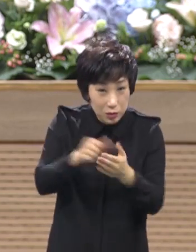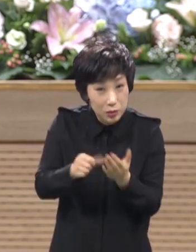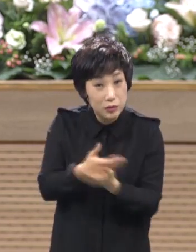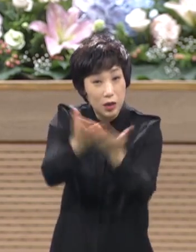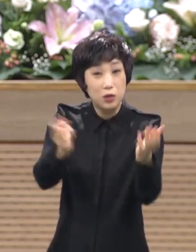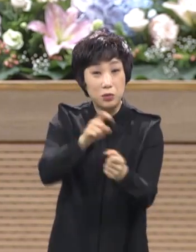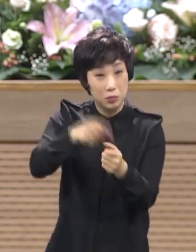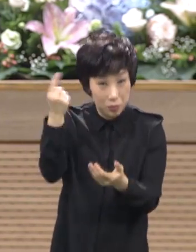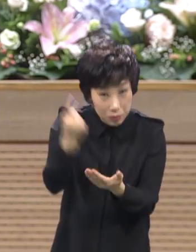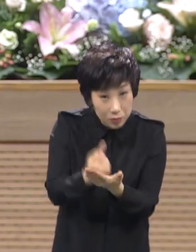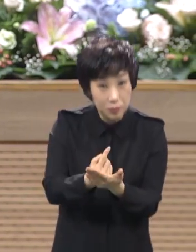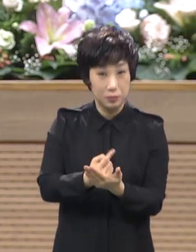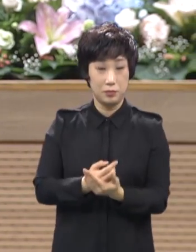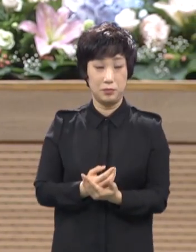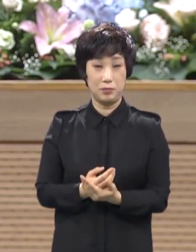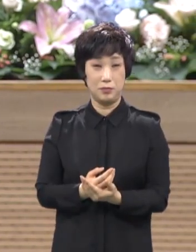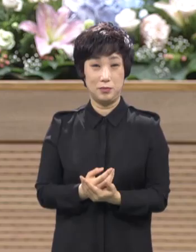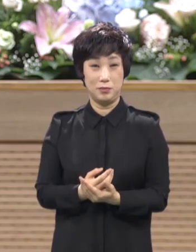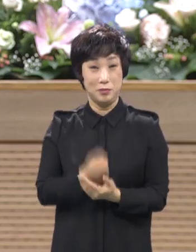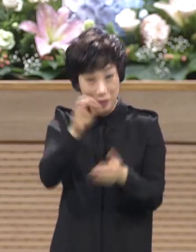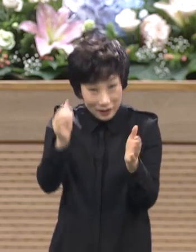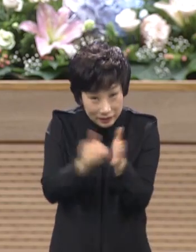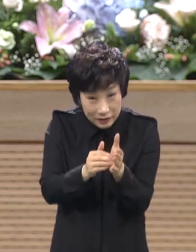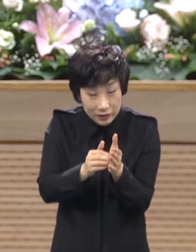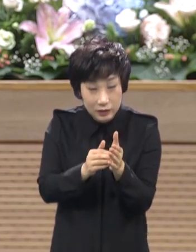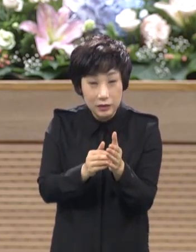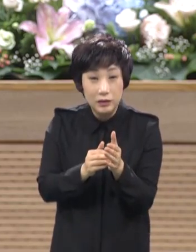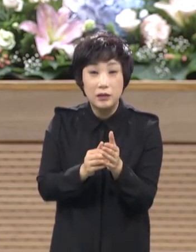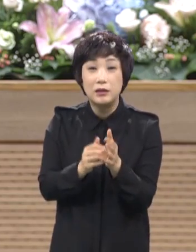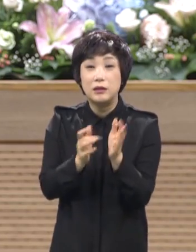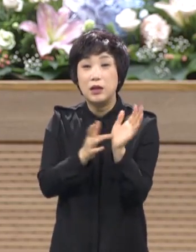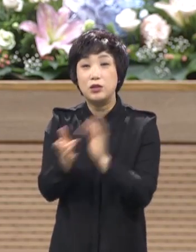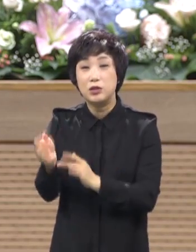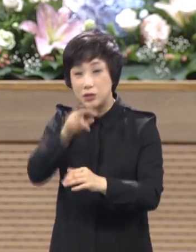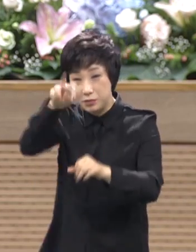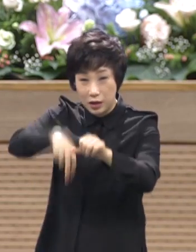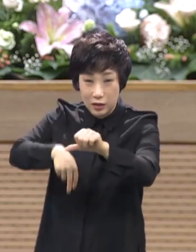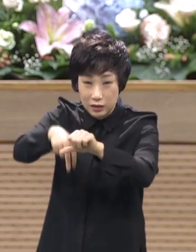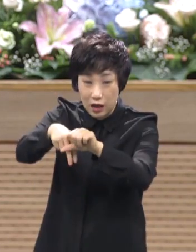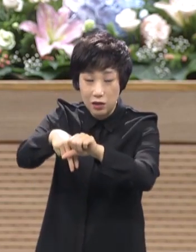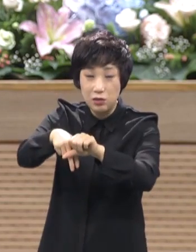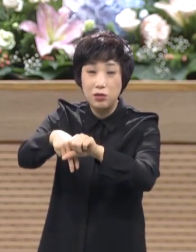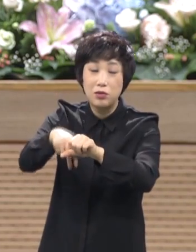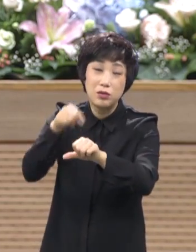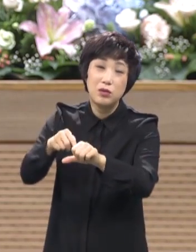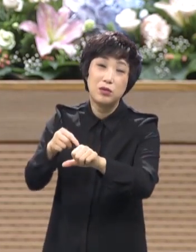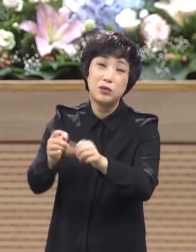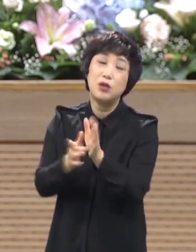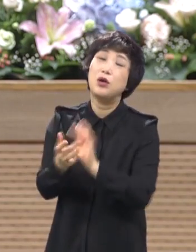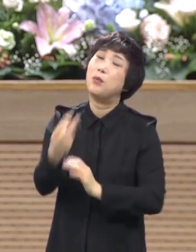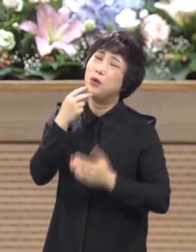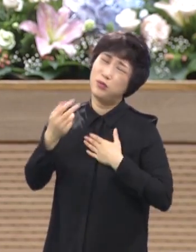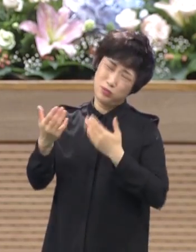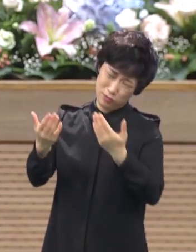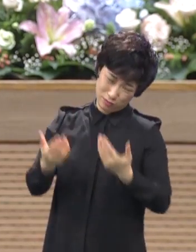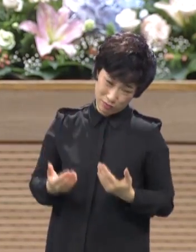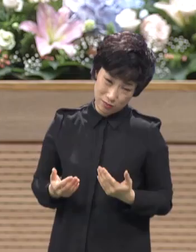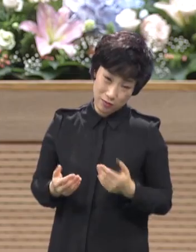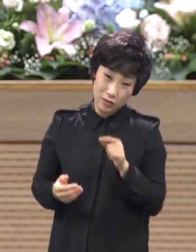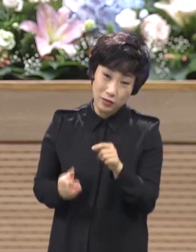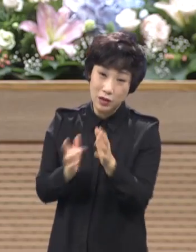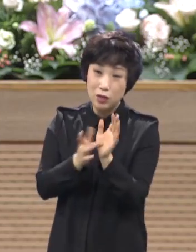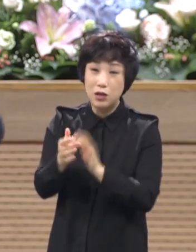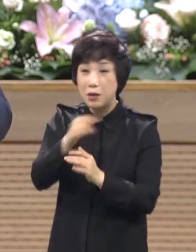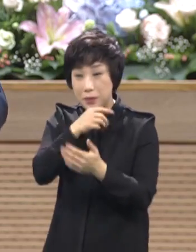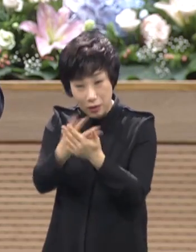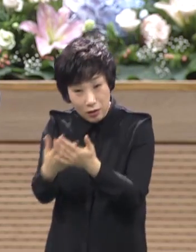왔다 하시고 십자가에서 자기 목숨을 대속물로 주시면서 그